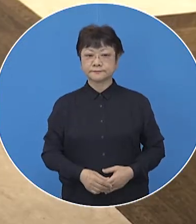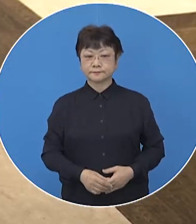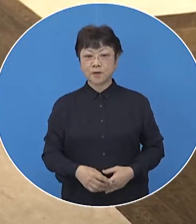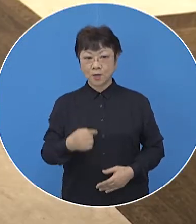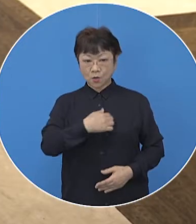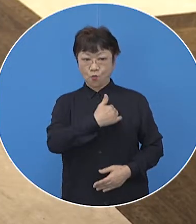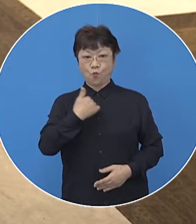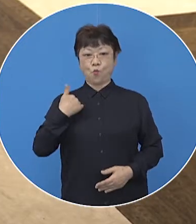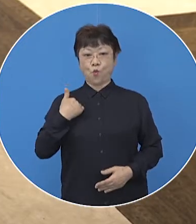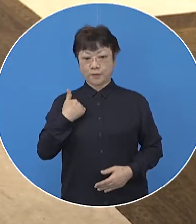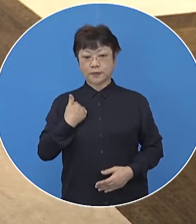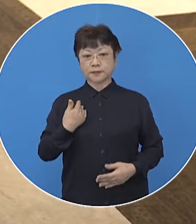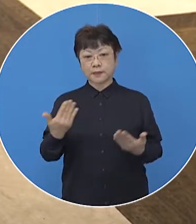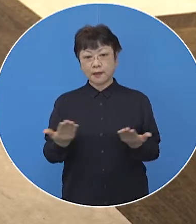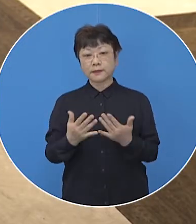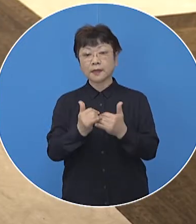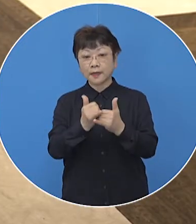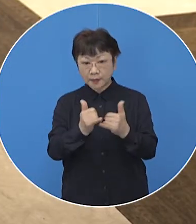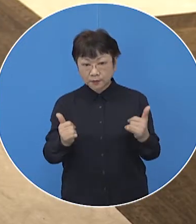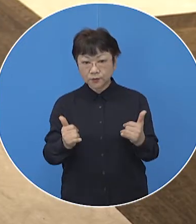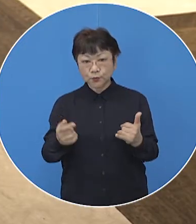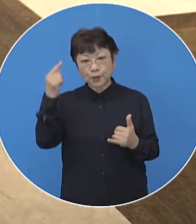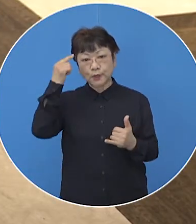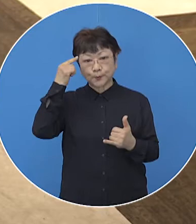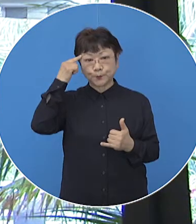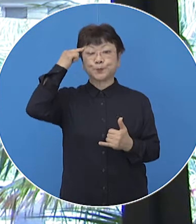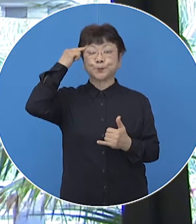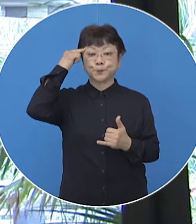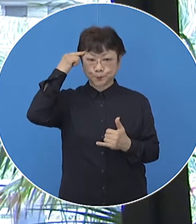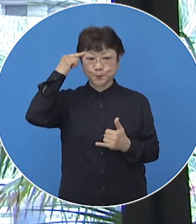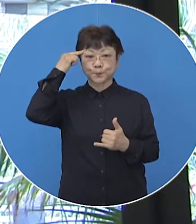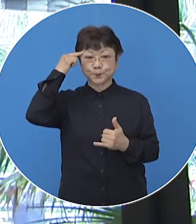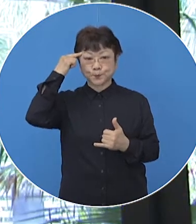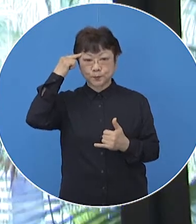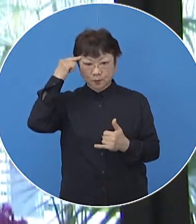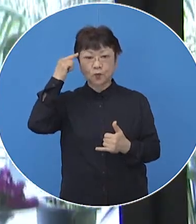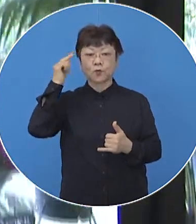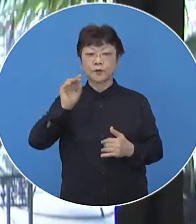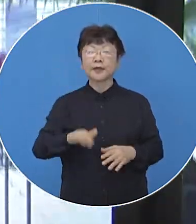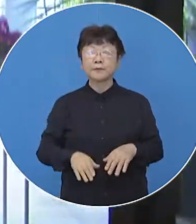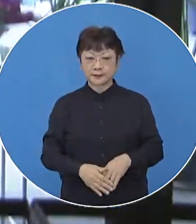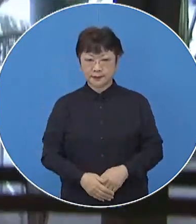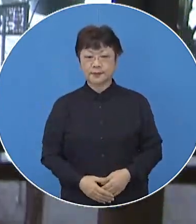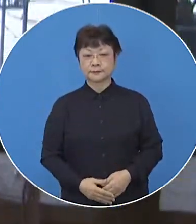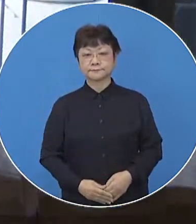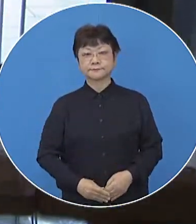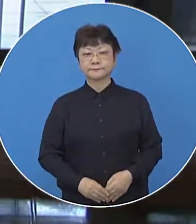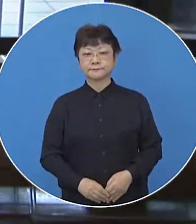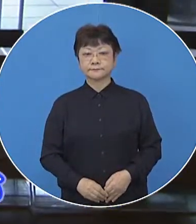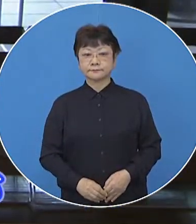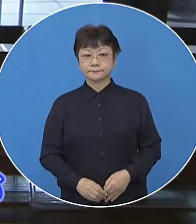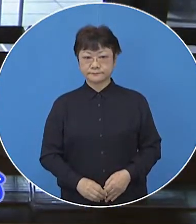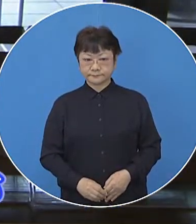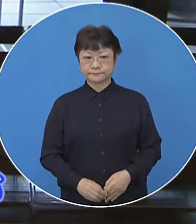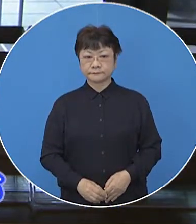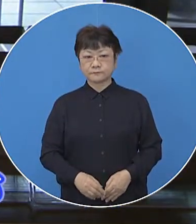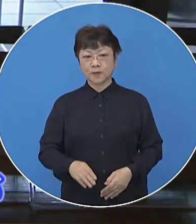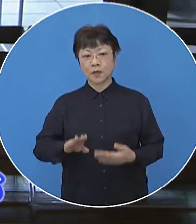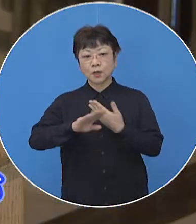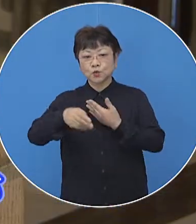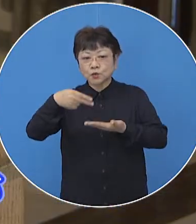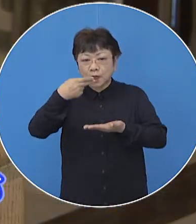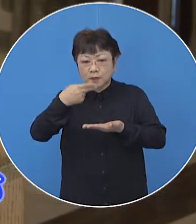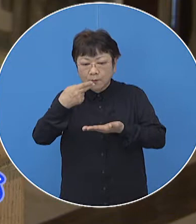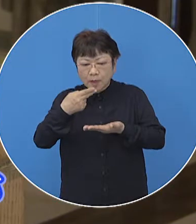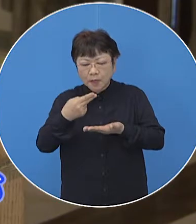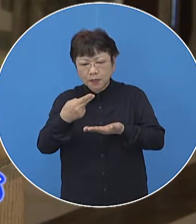我々ですね、従業員意識を高く持つようになったのではないかなというふうには感じてます。外食という